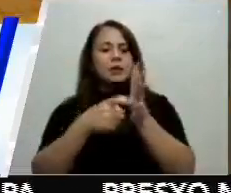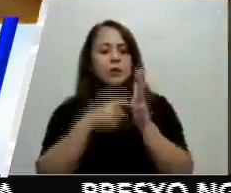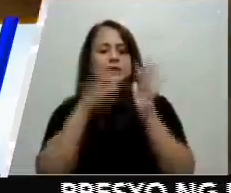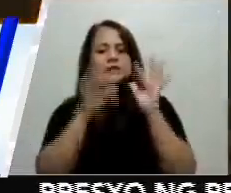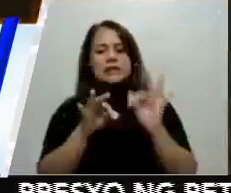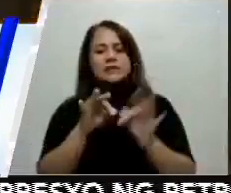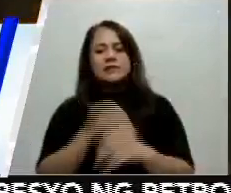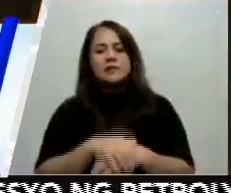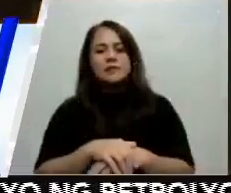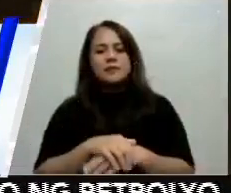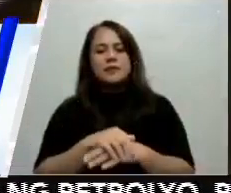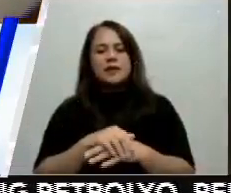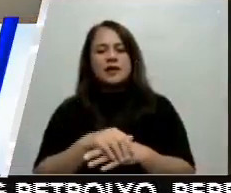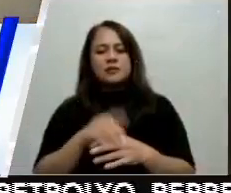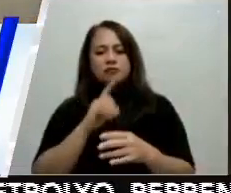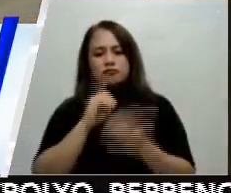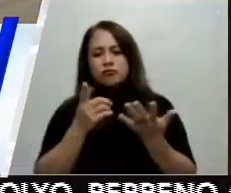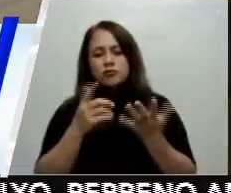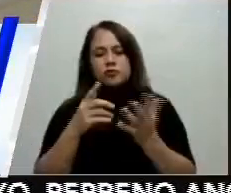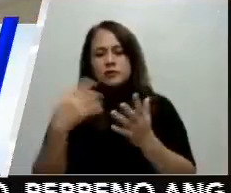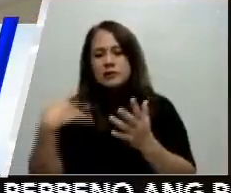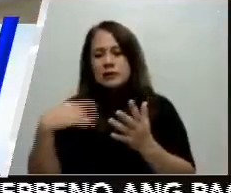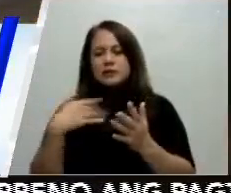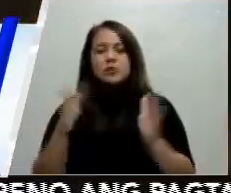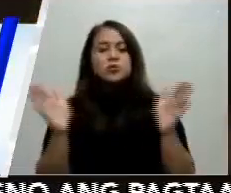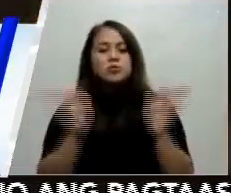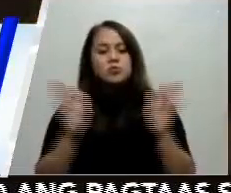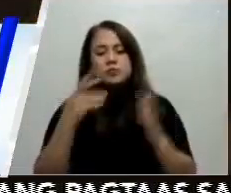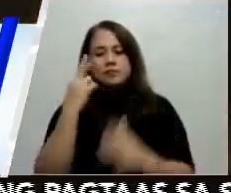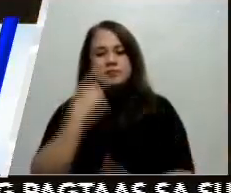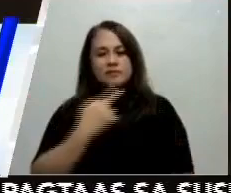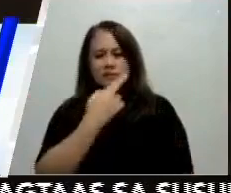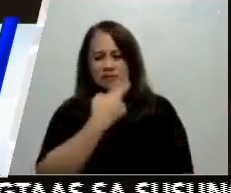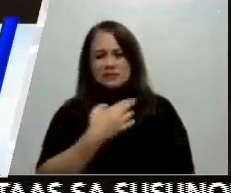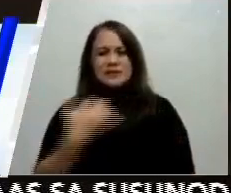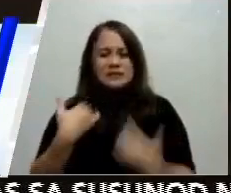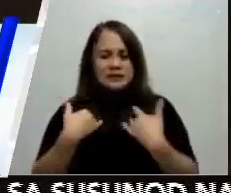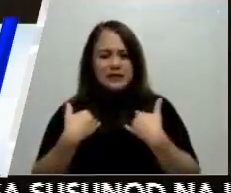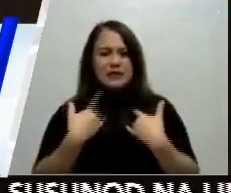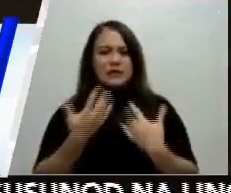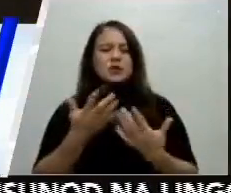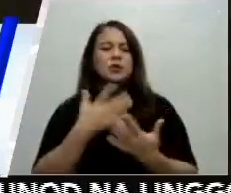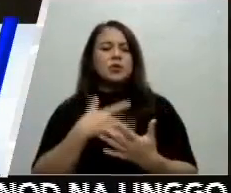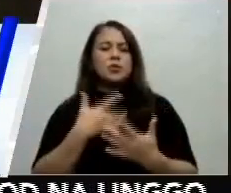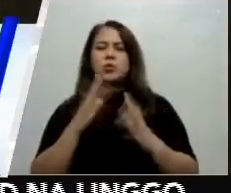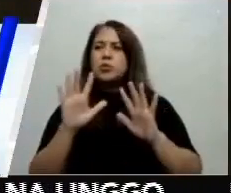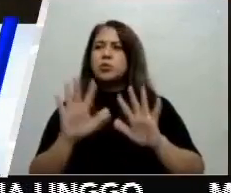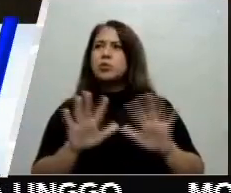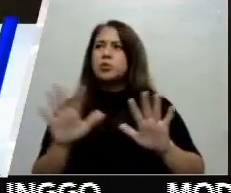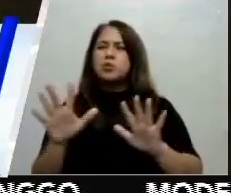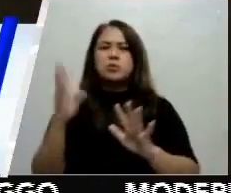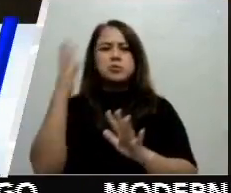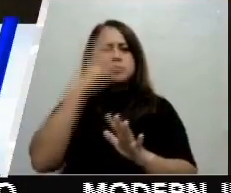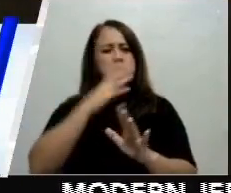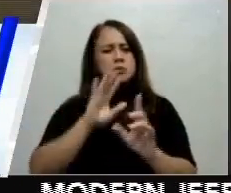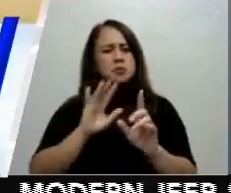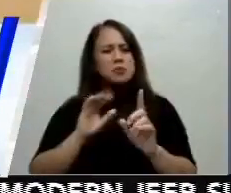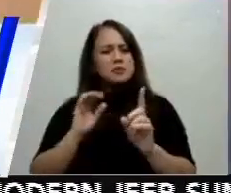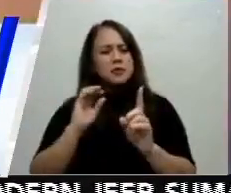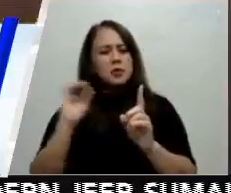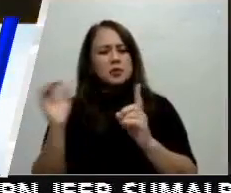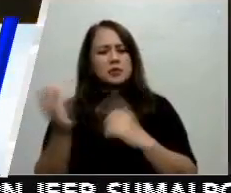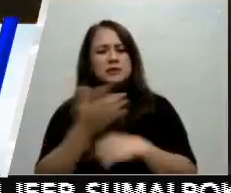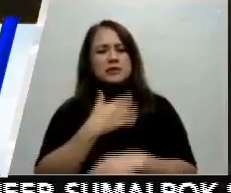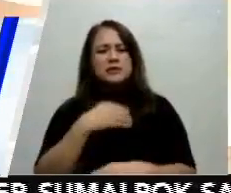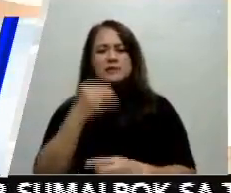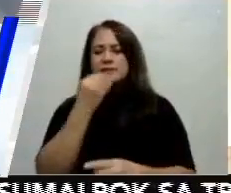style. Maliit man ang restaurant, mararamdaman mo namang at home ka sa cozy ambience nito na para ka na rin nagda-dine-in sa sarili